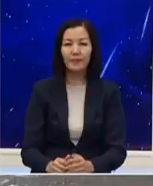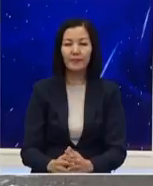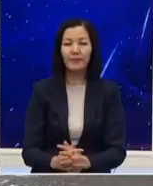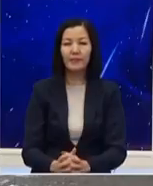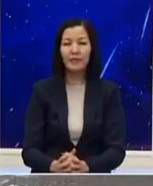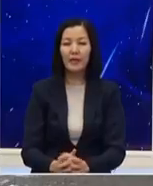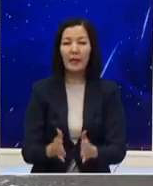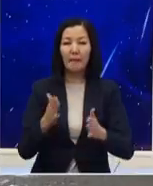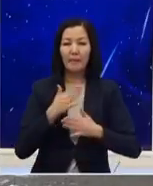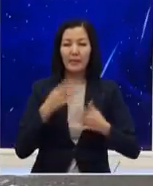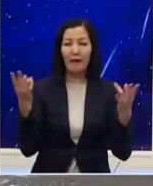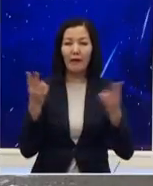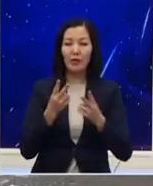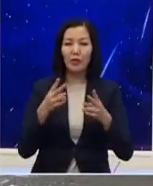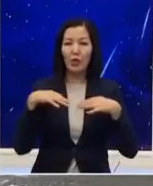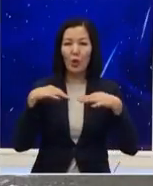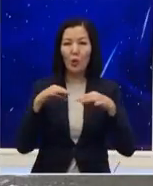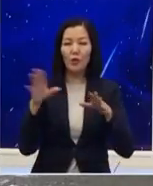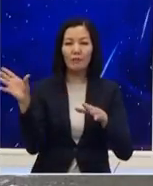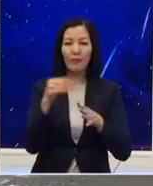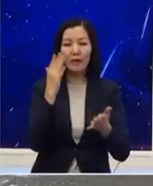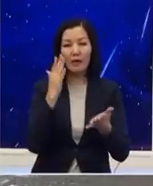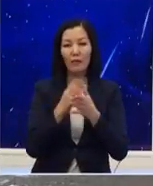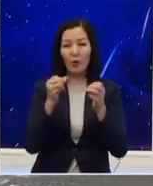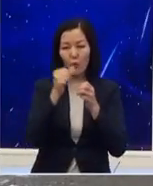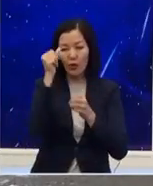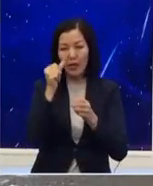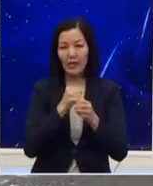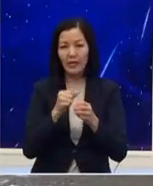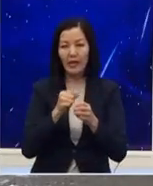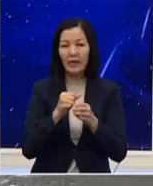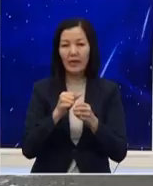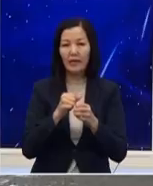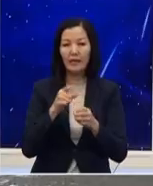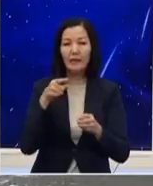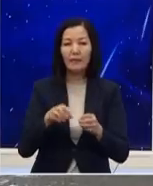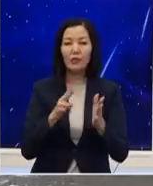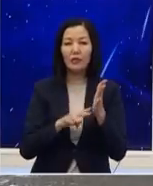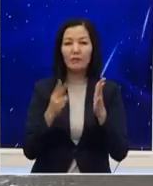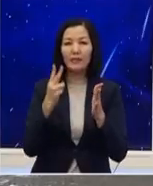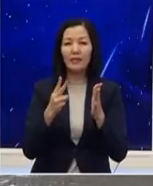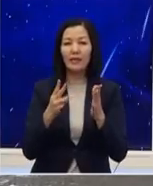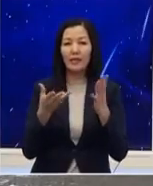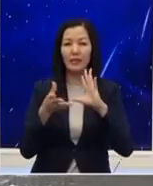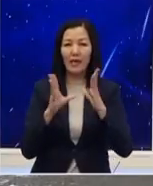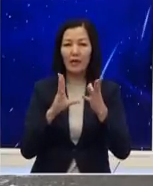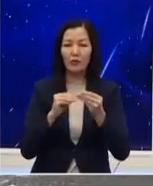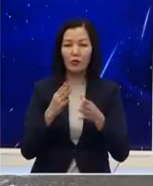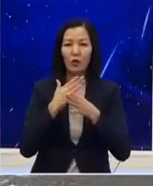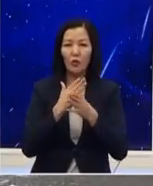местах. Бізде қажетті көліктердің барлығы бар. Соңғы 10 айда санитарлық авиацияда 1072 науқасқа диагностикалық кеңес